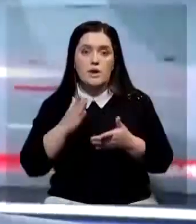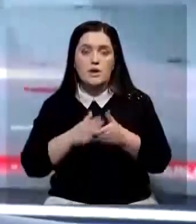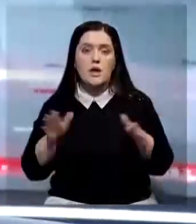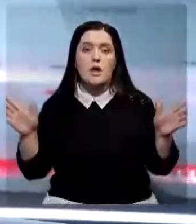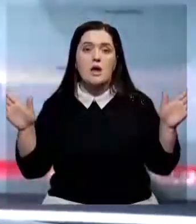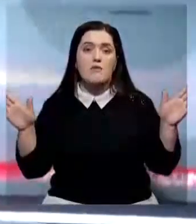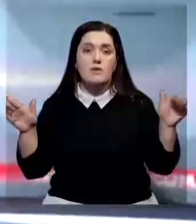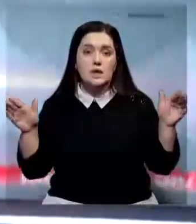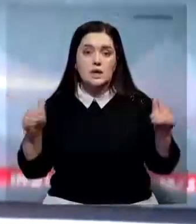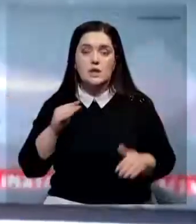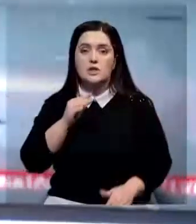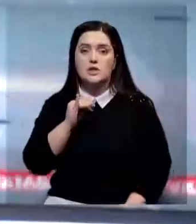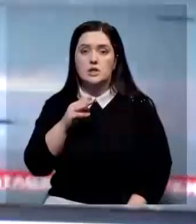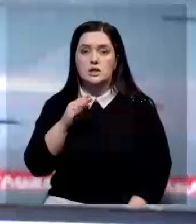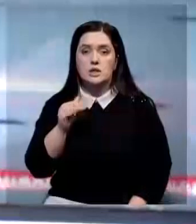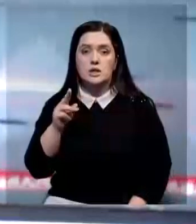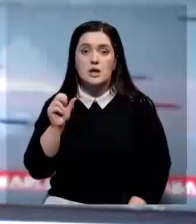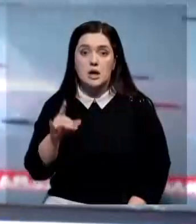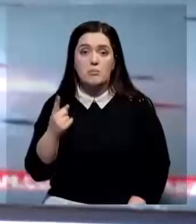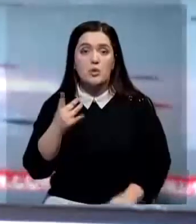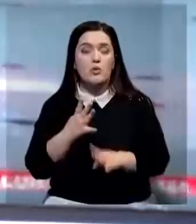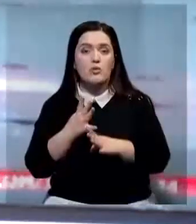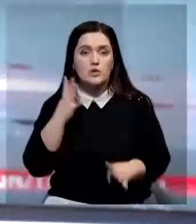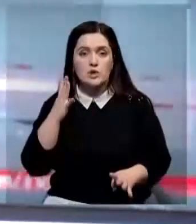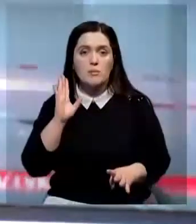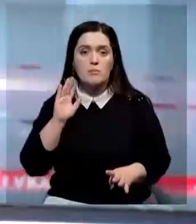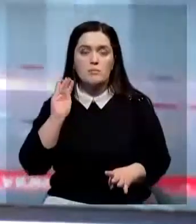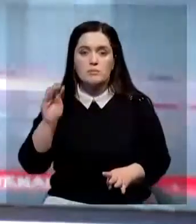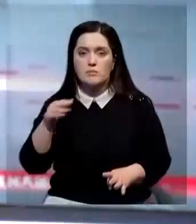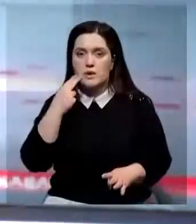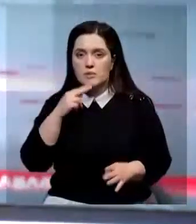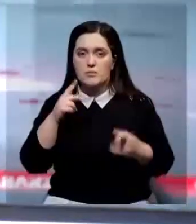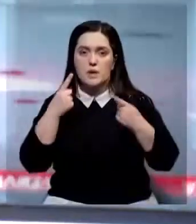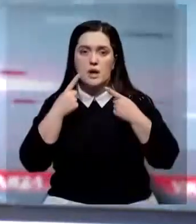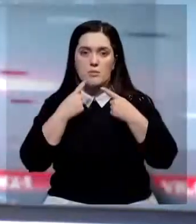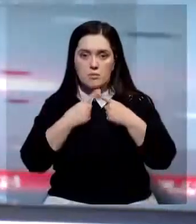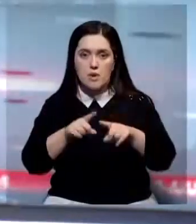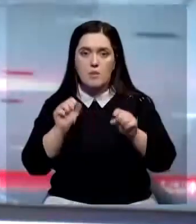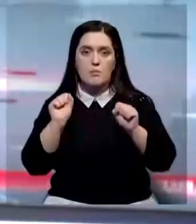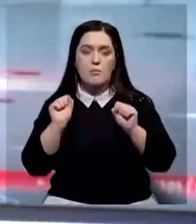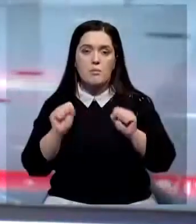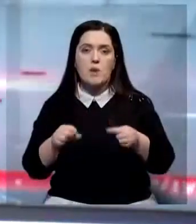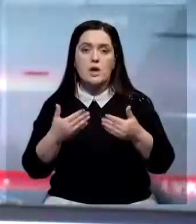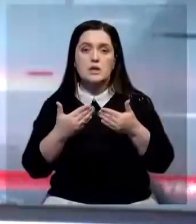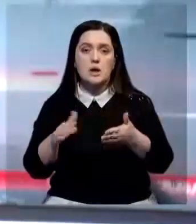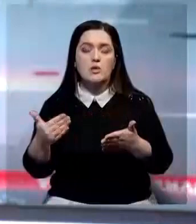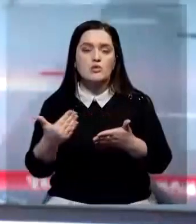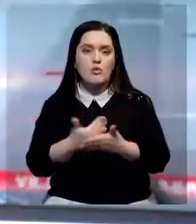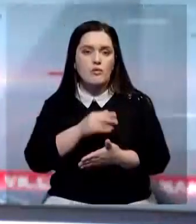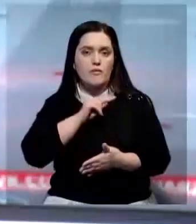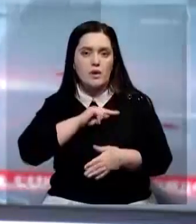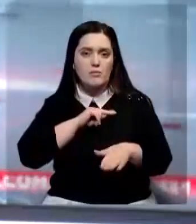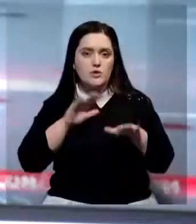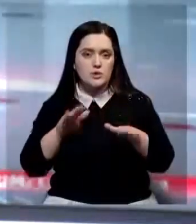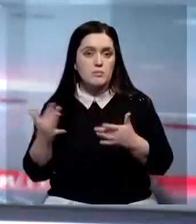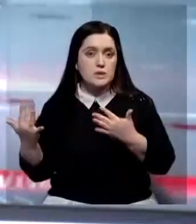действующих медучреждений в Аркалыке и в Жатикаре. В первую очередь укомплектуют современным оборудованием больницы. Расширение позволит